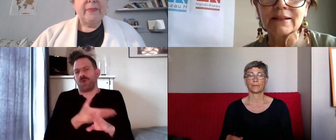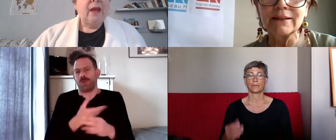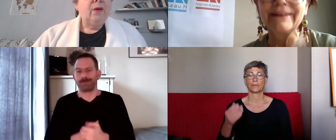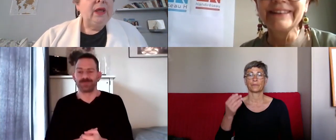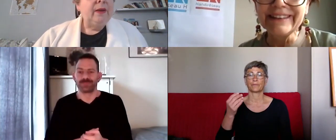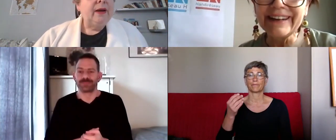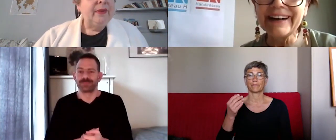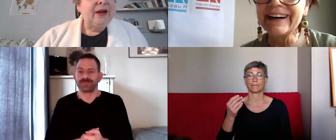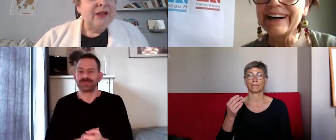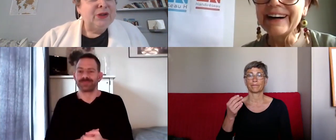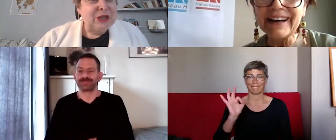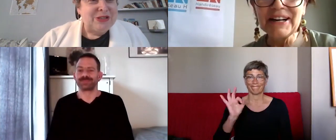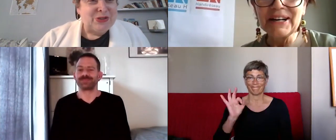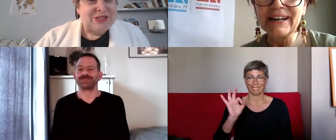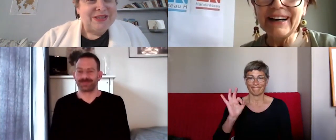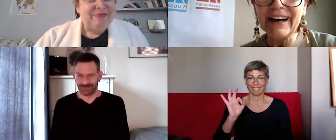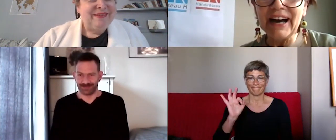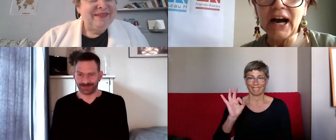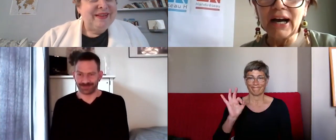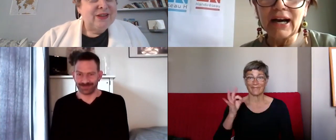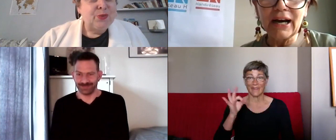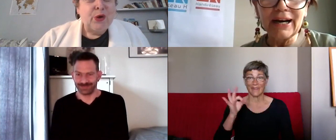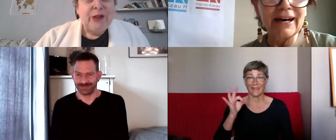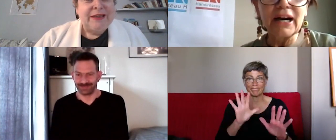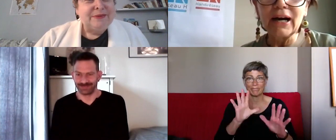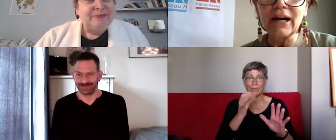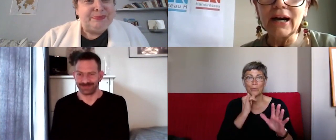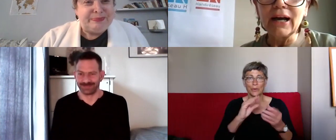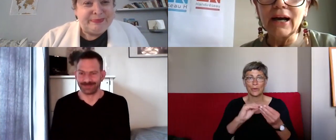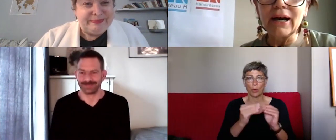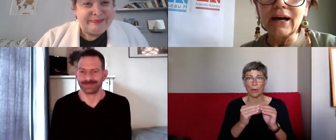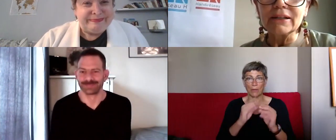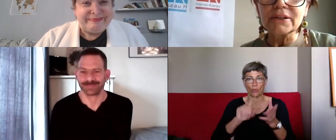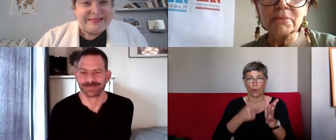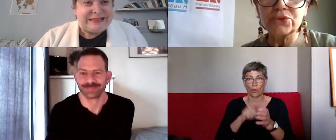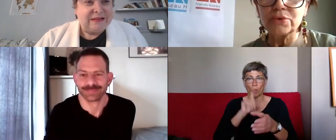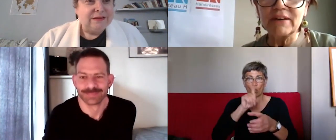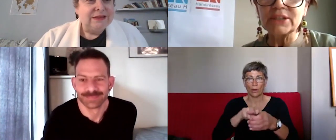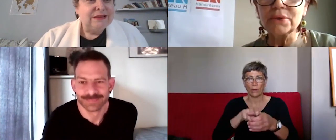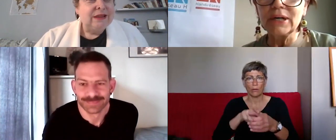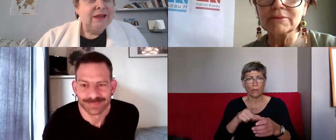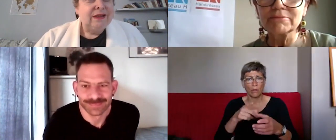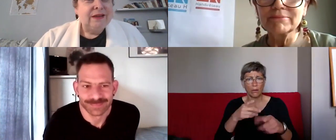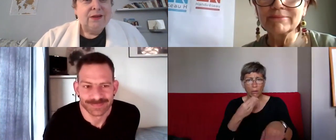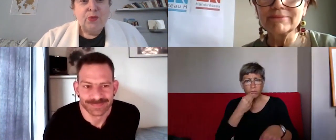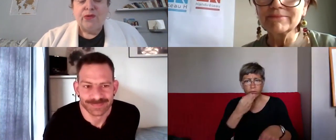Elisabeth ? Oui, alors attends, j'ai un petit souci, je me reconnecte. Non, mais tu es avec